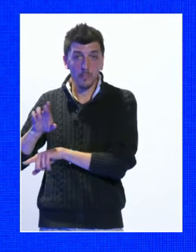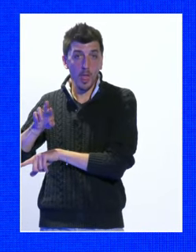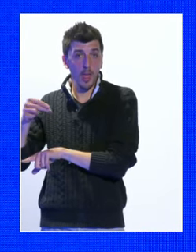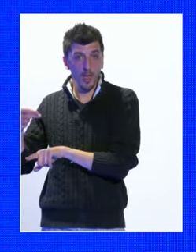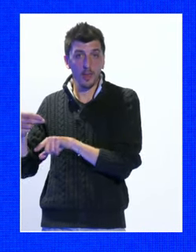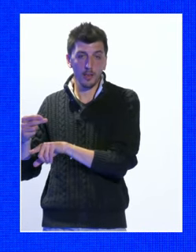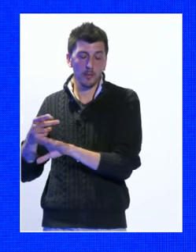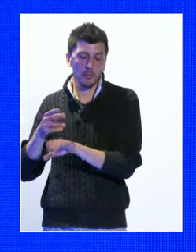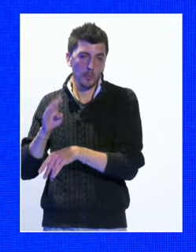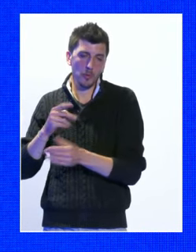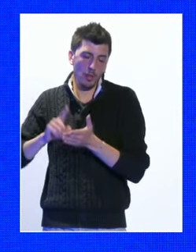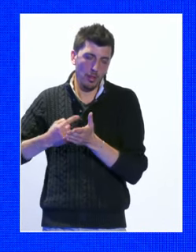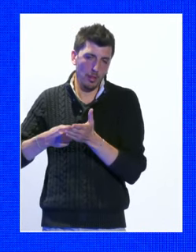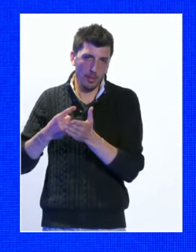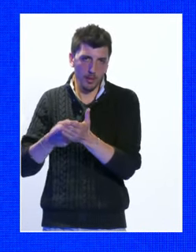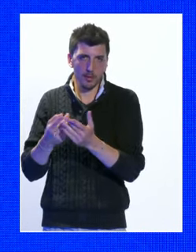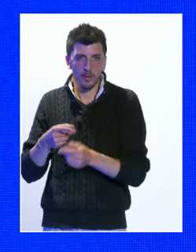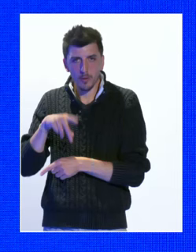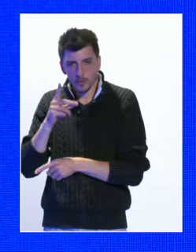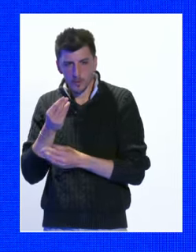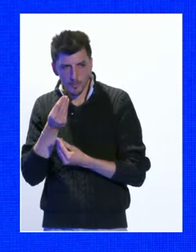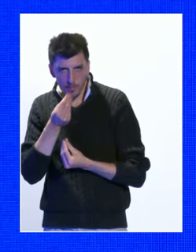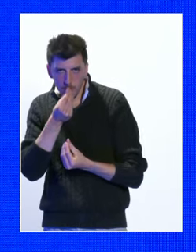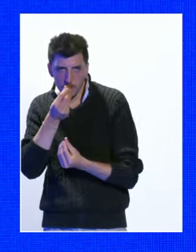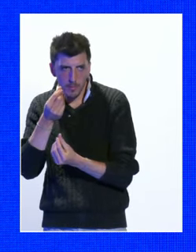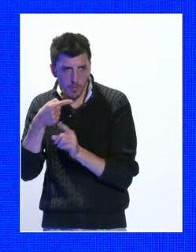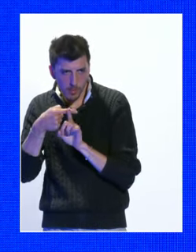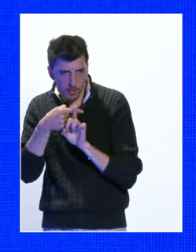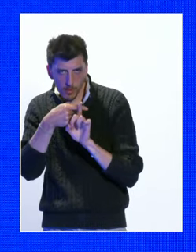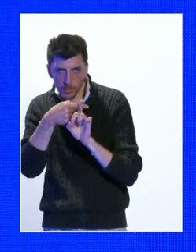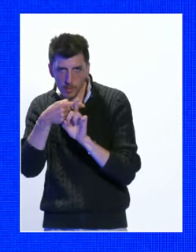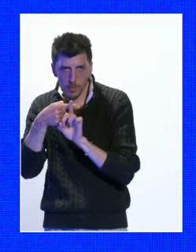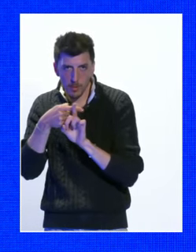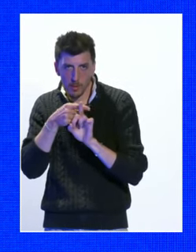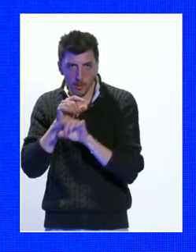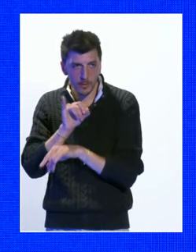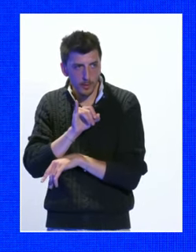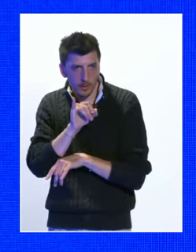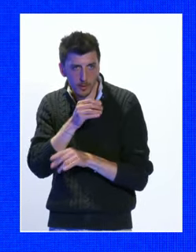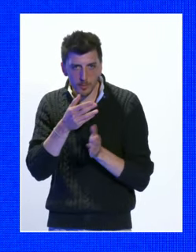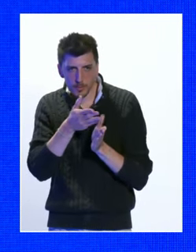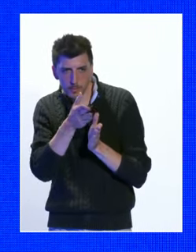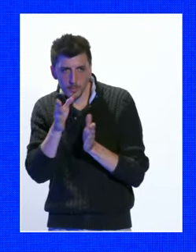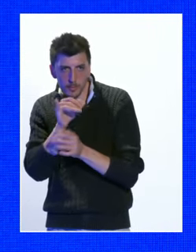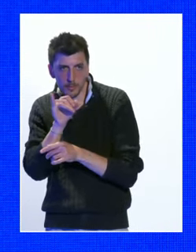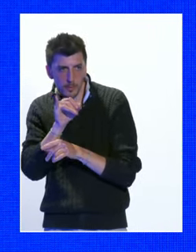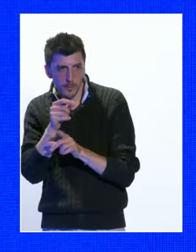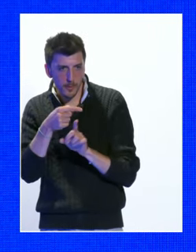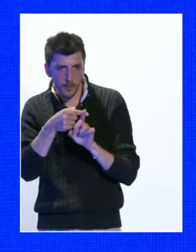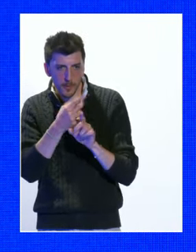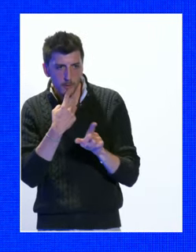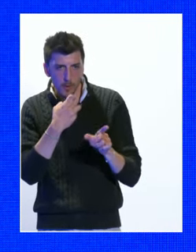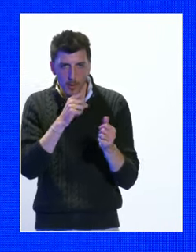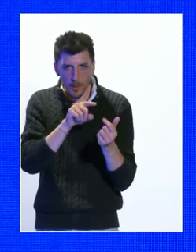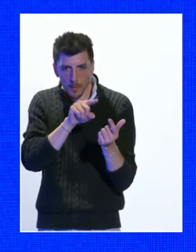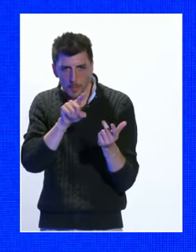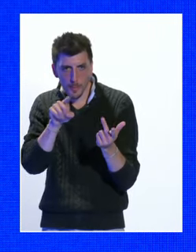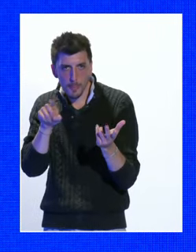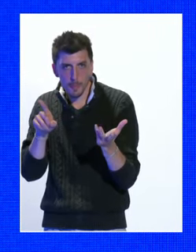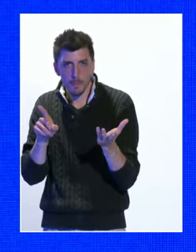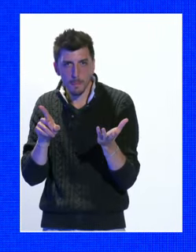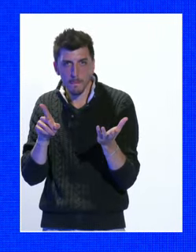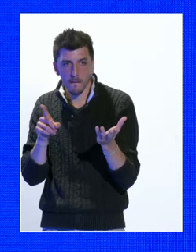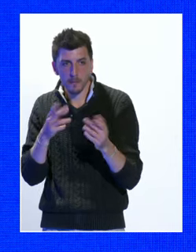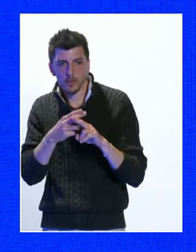le répéter, c'est le soupçon généralisé, le ciblage de toute une partie de nos compatriotes, ceux qui ont des